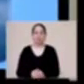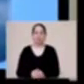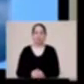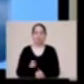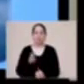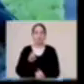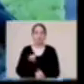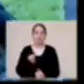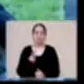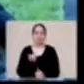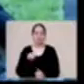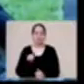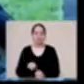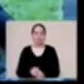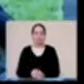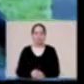Беркут.